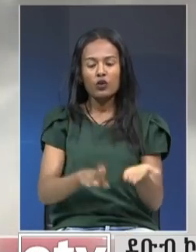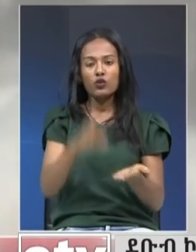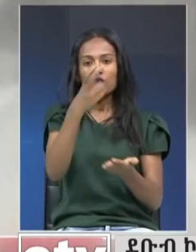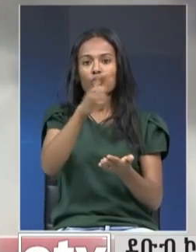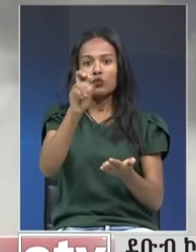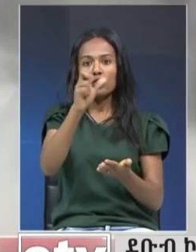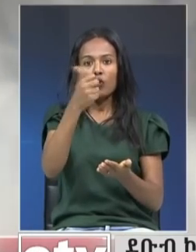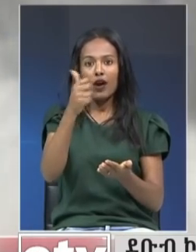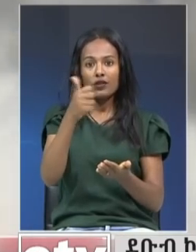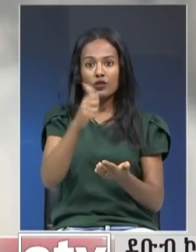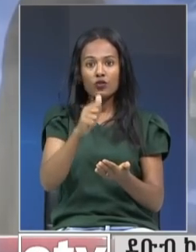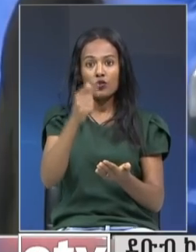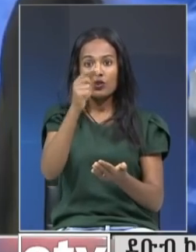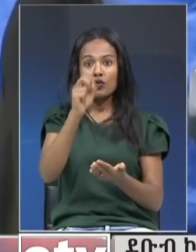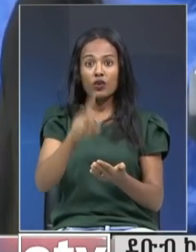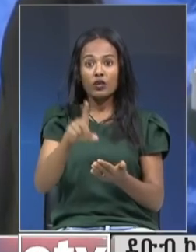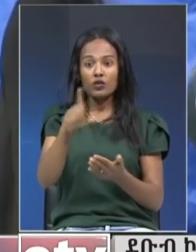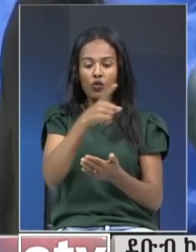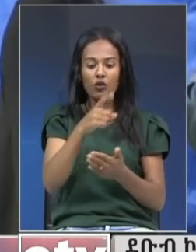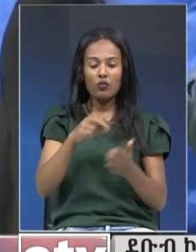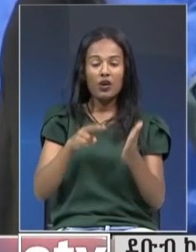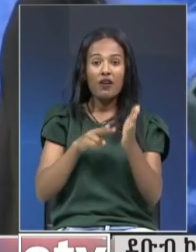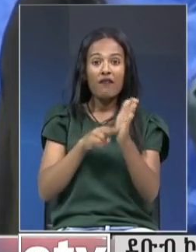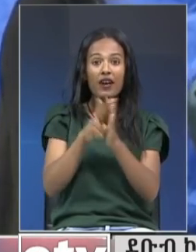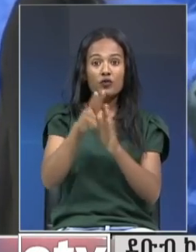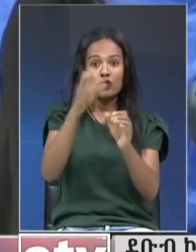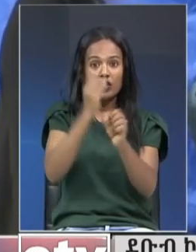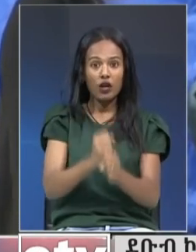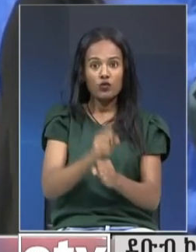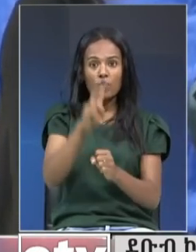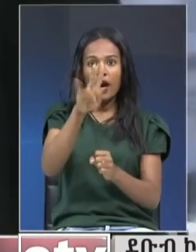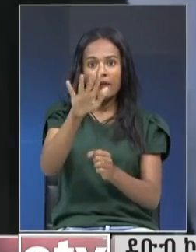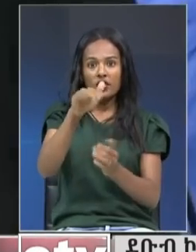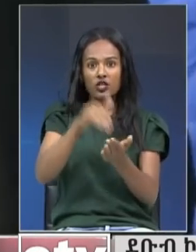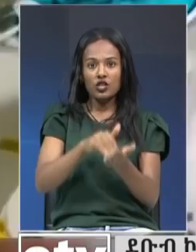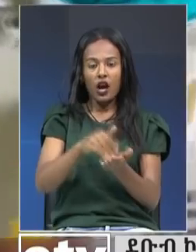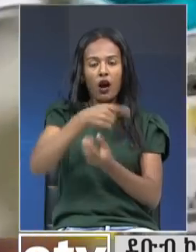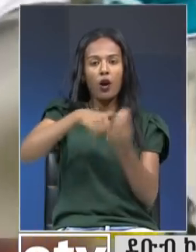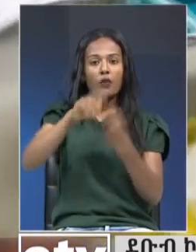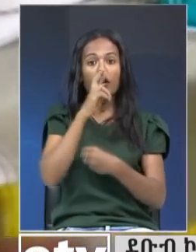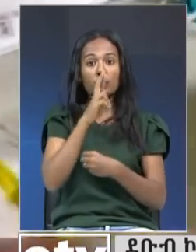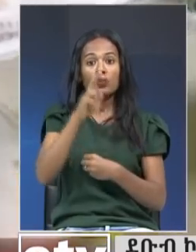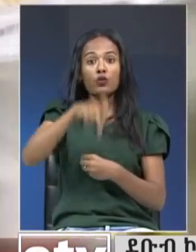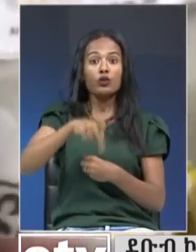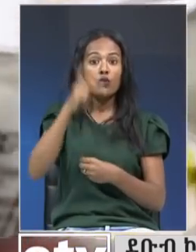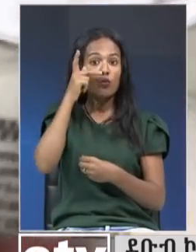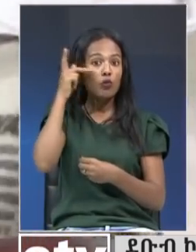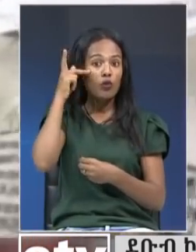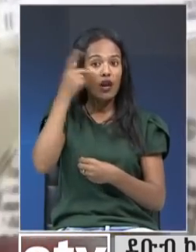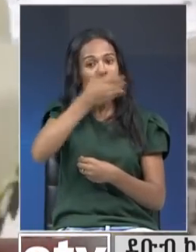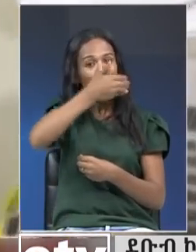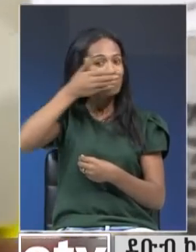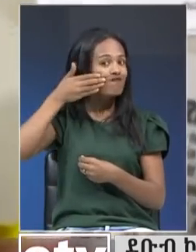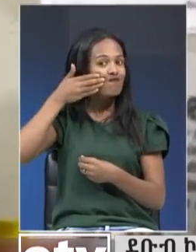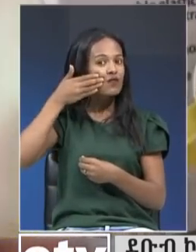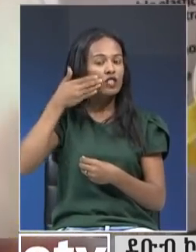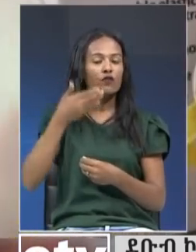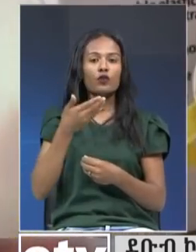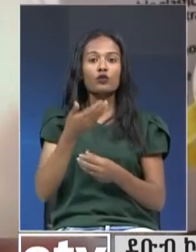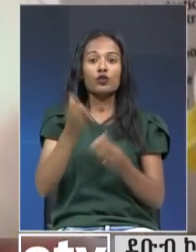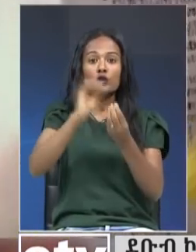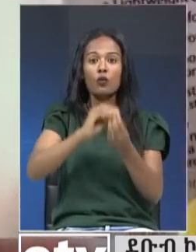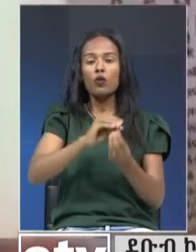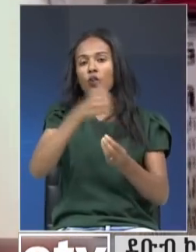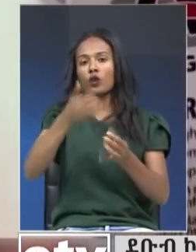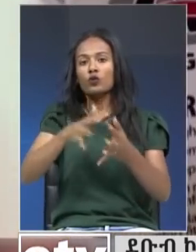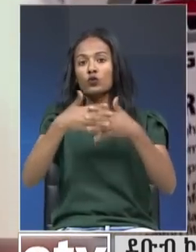210 በኒውዮርክ ሲሆን በቫይረሱ በግዛቲቱ የተያዙትም 25000 ገደማ ናቸው። በደቡብ ኮሪያ የፊትና አፍንጫ መሸፈኛ ጭምብልን ጨምሮ